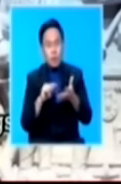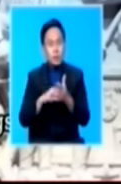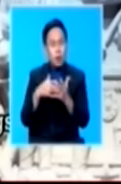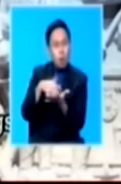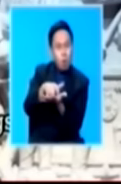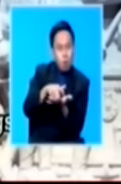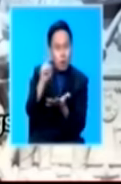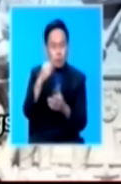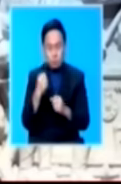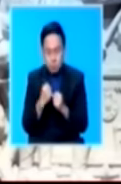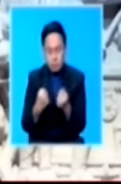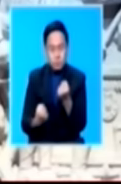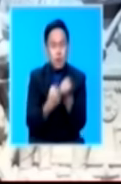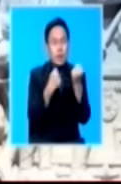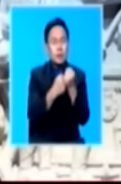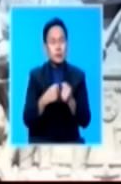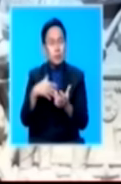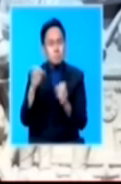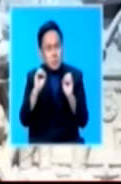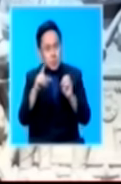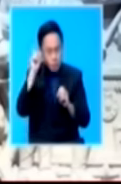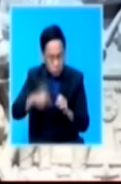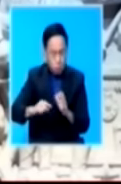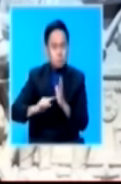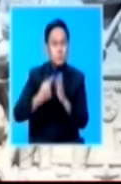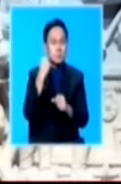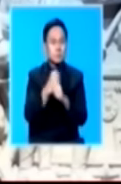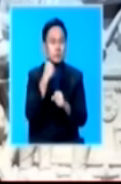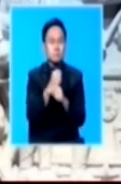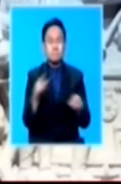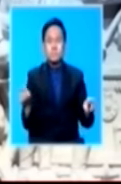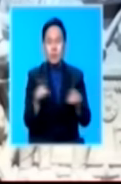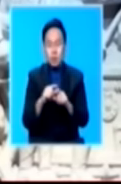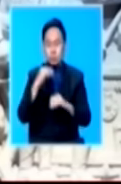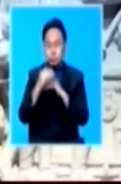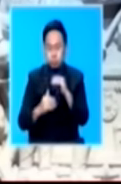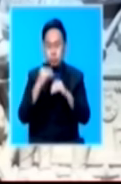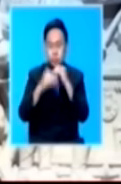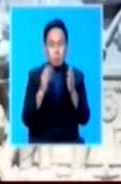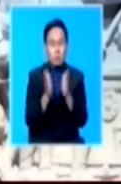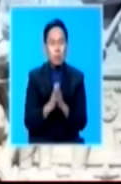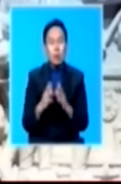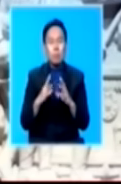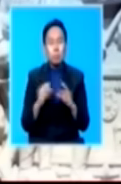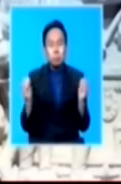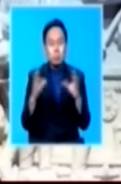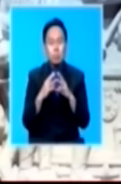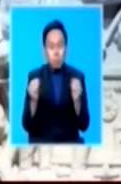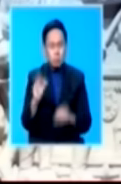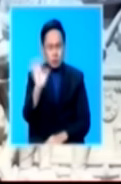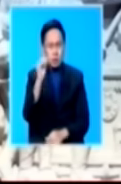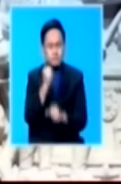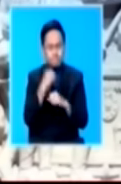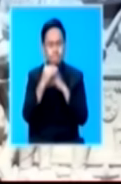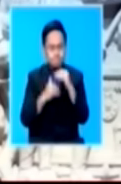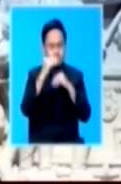าร์ทไอ้ที่ยังไม่เกิดก็สตาร์ทขึ้นมาไอ้สตาร์ทไปแล้วก็ต้องสตาร์ทต่อนะไม่งั้นติดเดิมดับมาตลอดไปไม่ได้หรอกนะครับทั้งแนวทาง